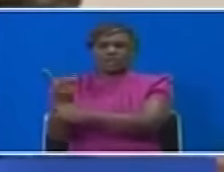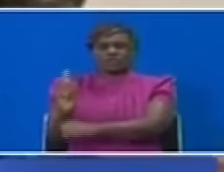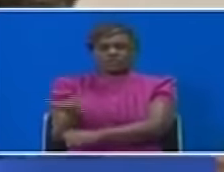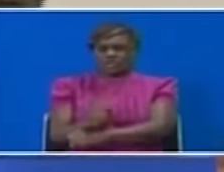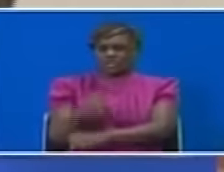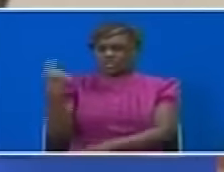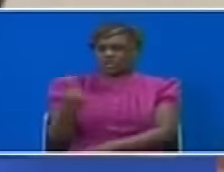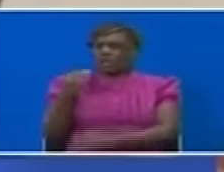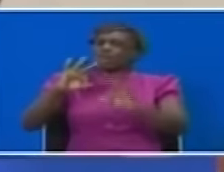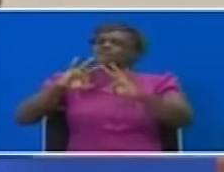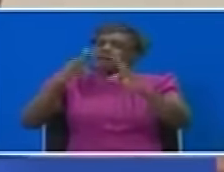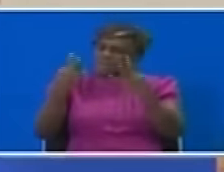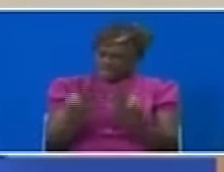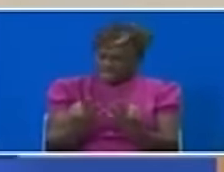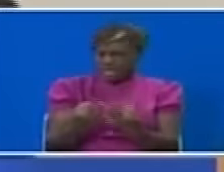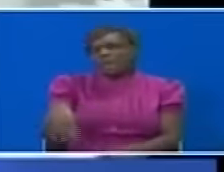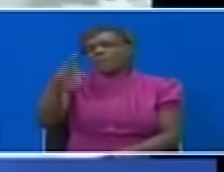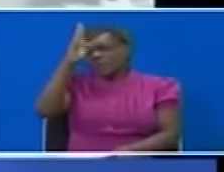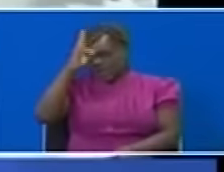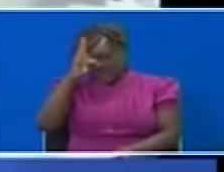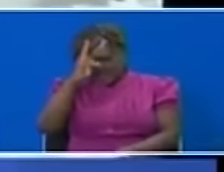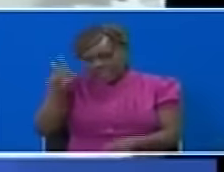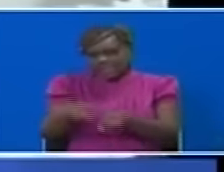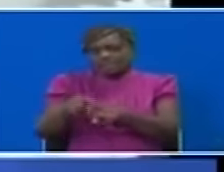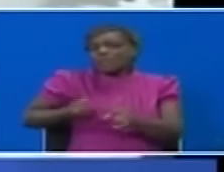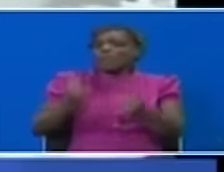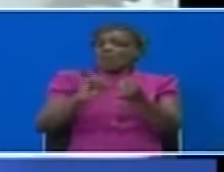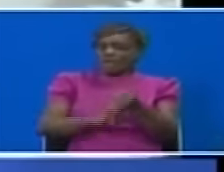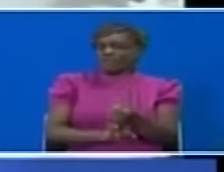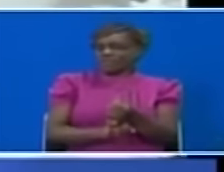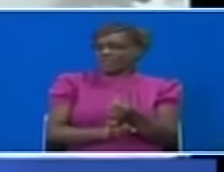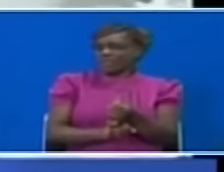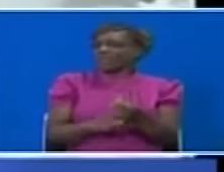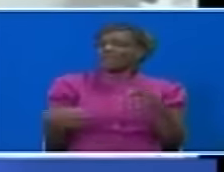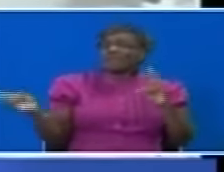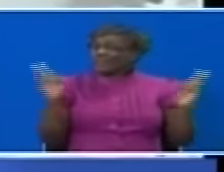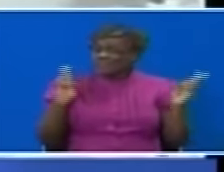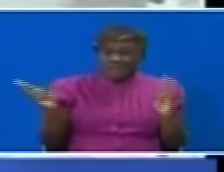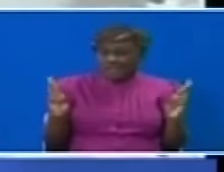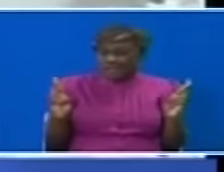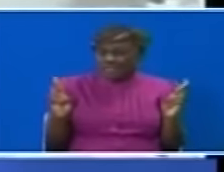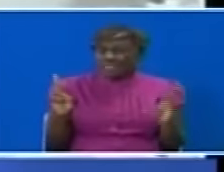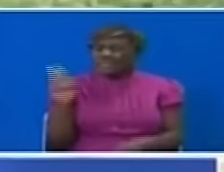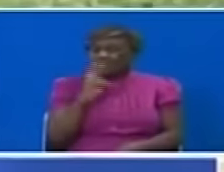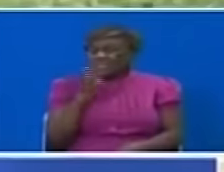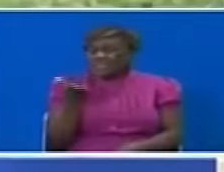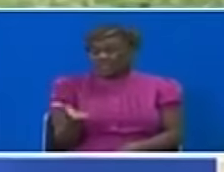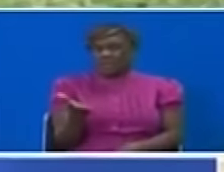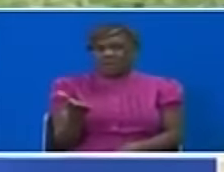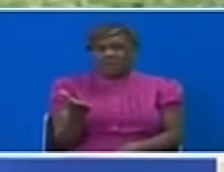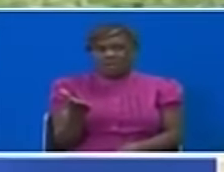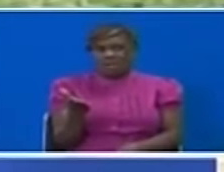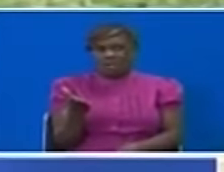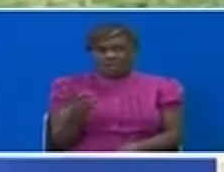Lakini je, familia za maafisa hawa kama mkewe marehemu Mumanyi huwekwa tayari kwa hatari iliyoko vitani? We